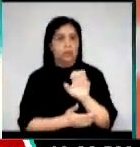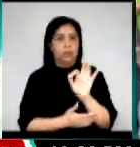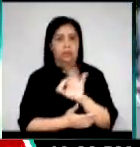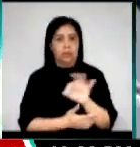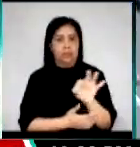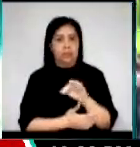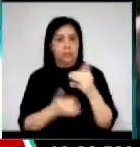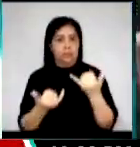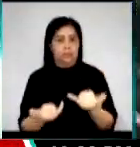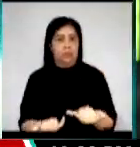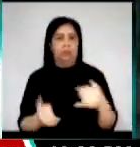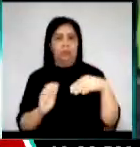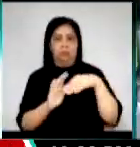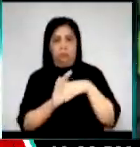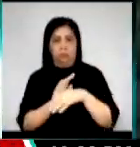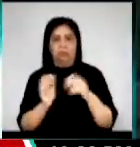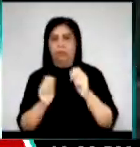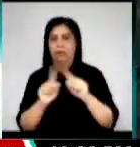ngayon. Malayo sa